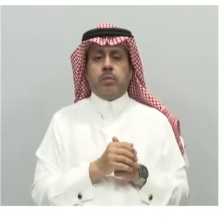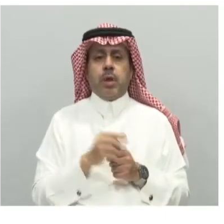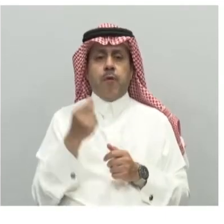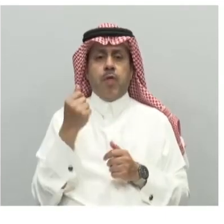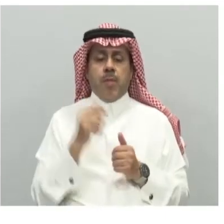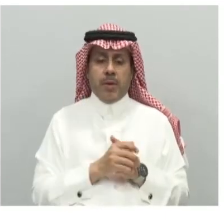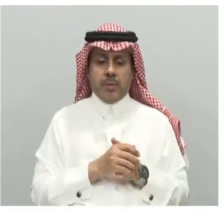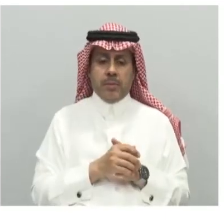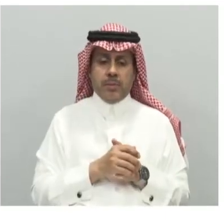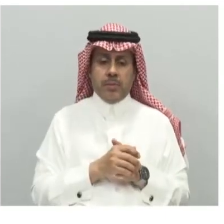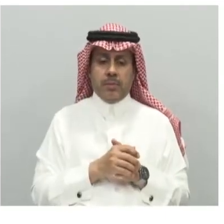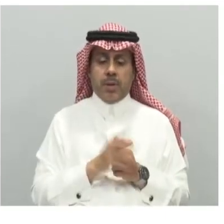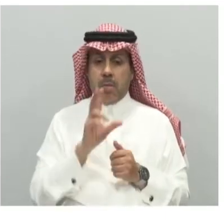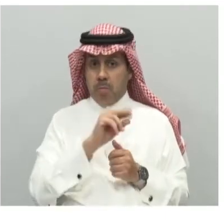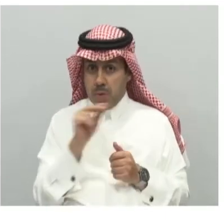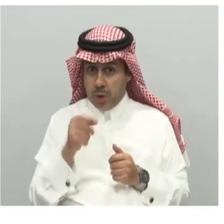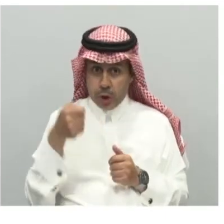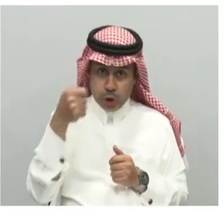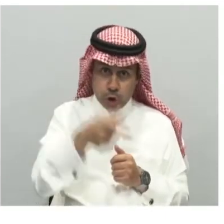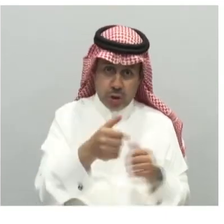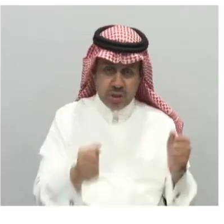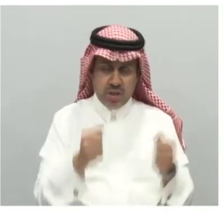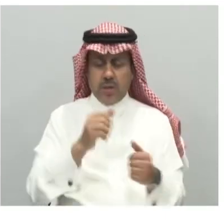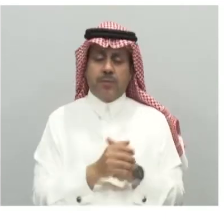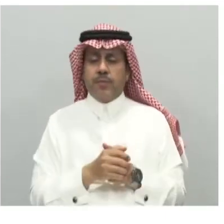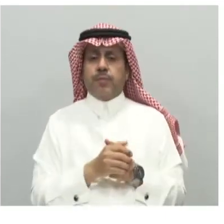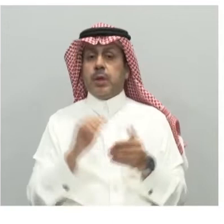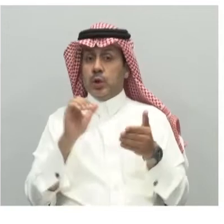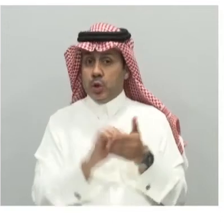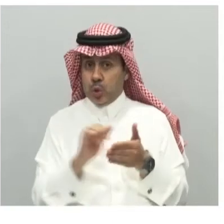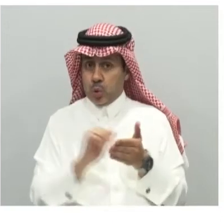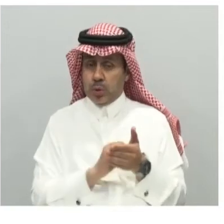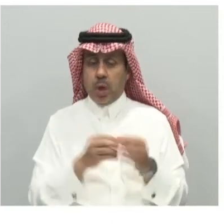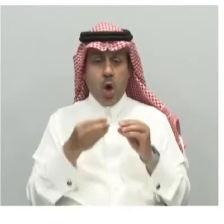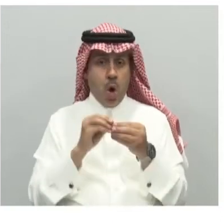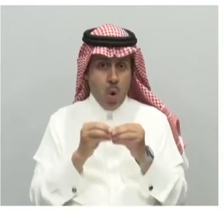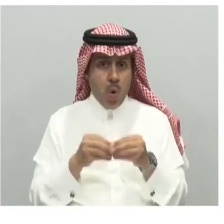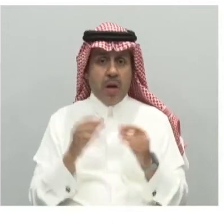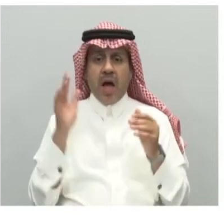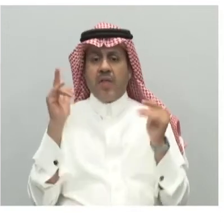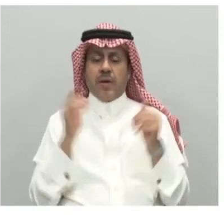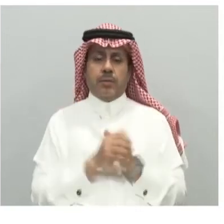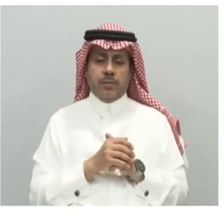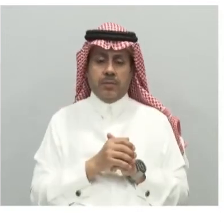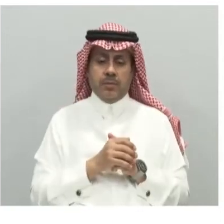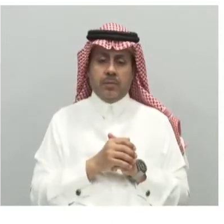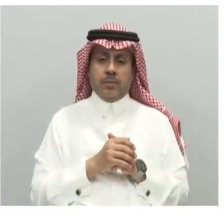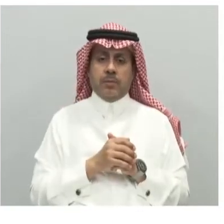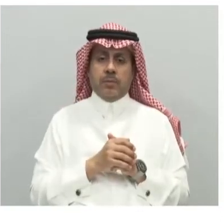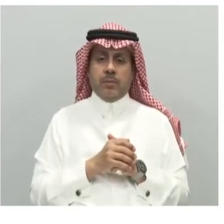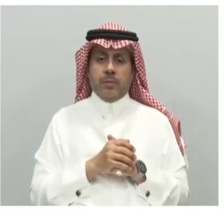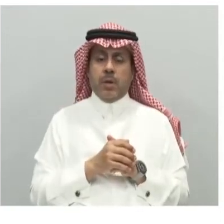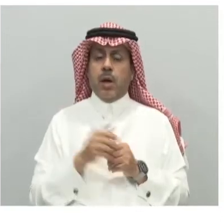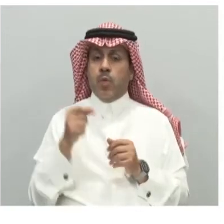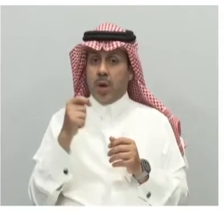الثمن كان يشتري سياره ويشترط ان يكون لونها اخبر او ان يكون